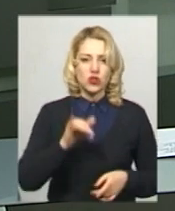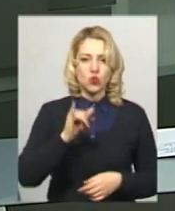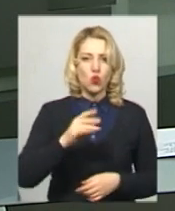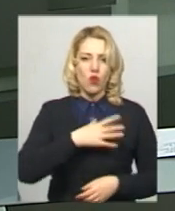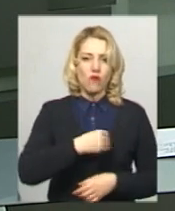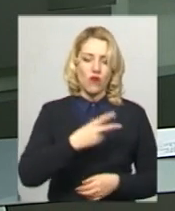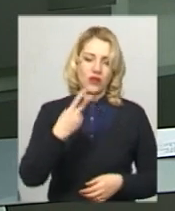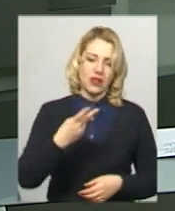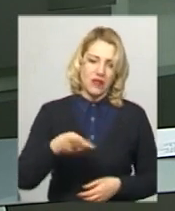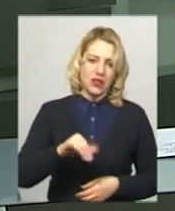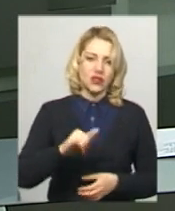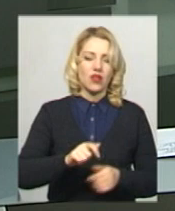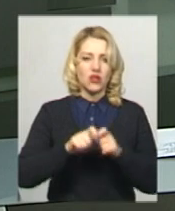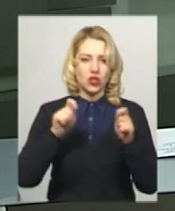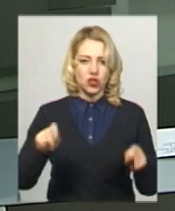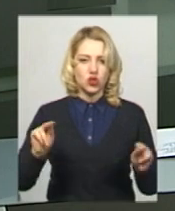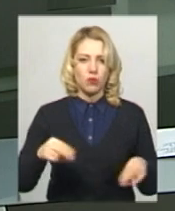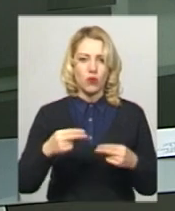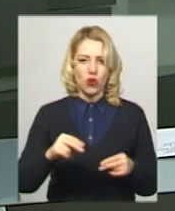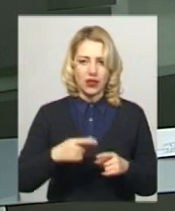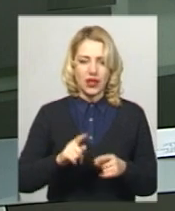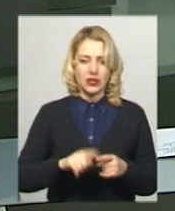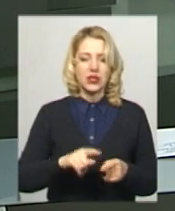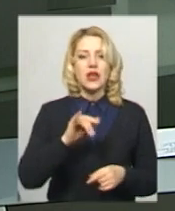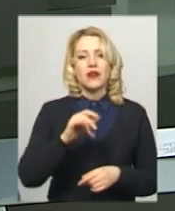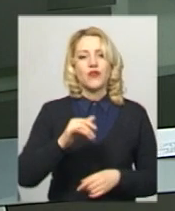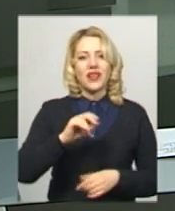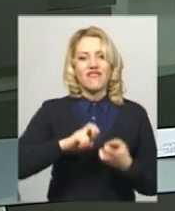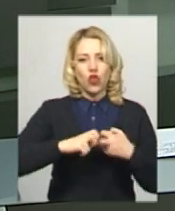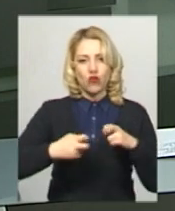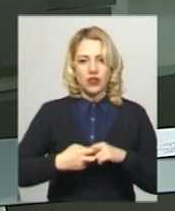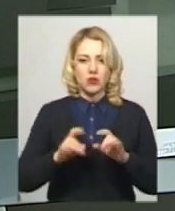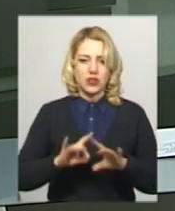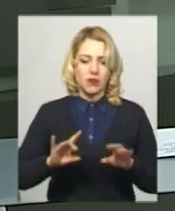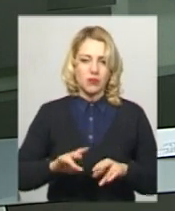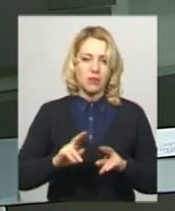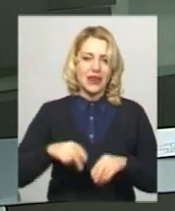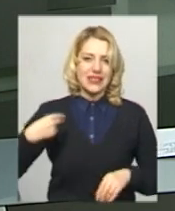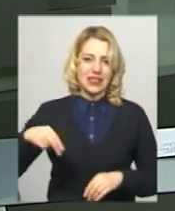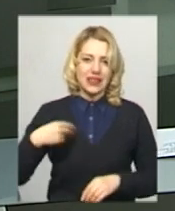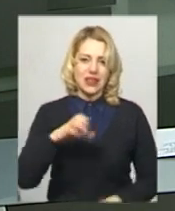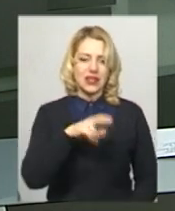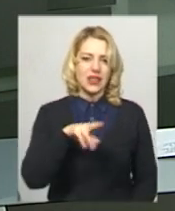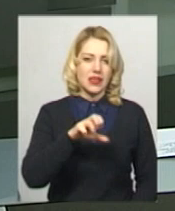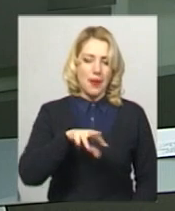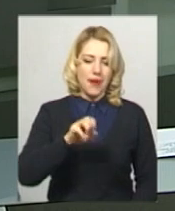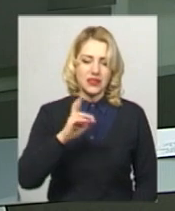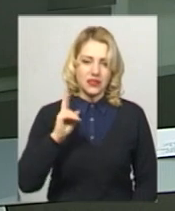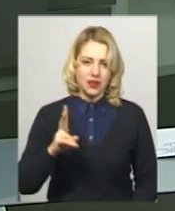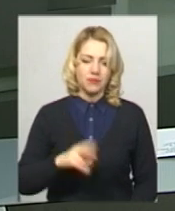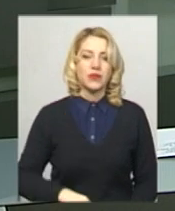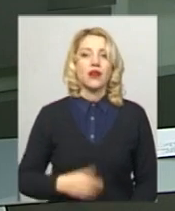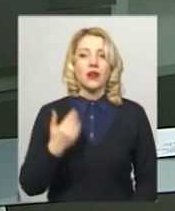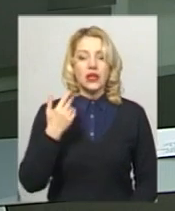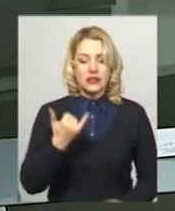відкритому чемпіонаті Івано-Франківської області з греплінгу. Про це повідомив президент Академії «Дамаск» Дмитро Павлюк. Зараз спортсмени